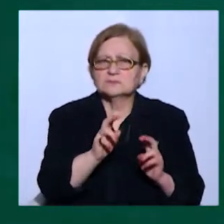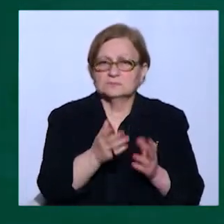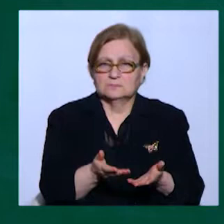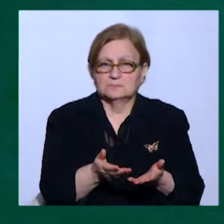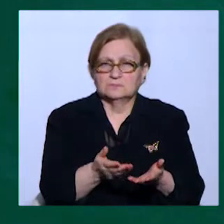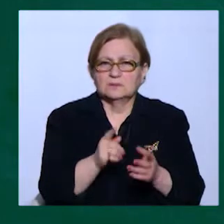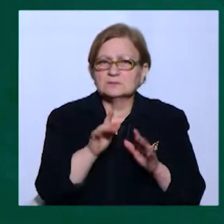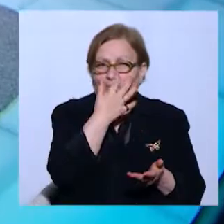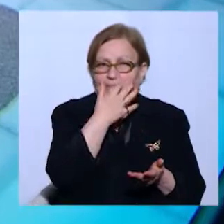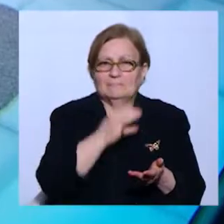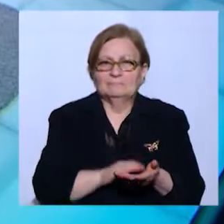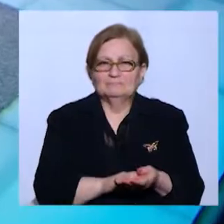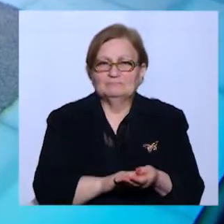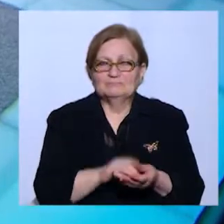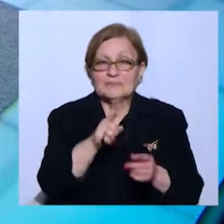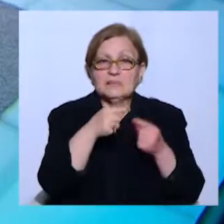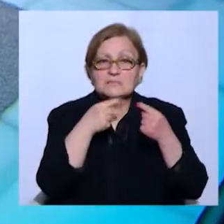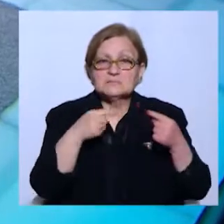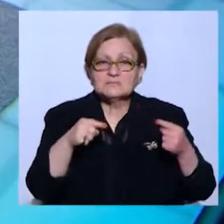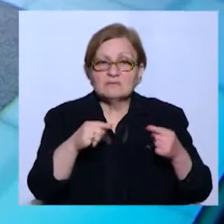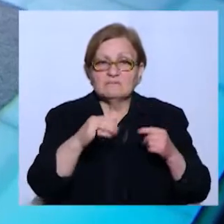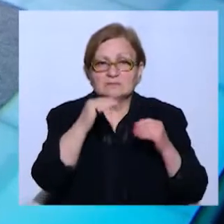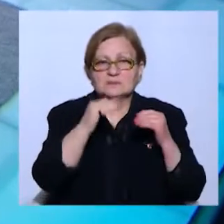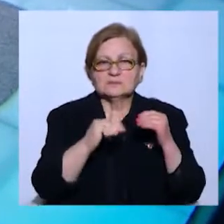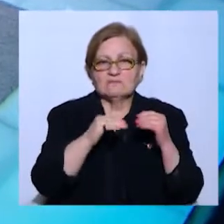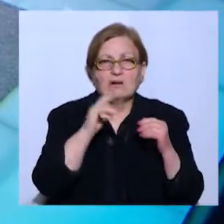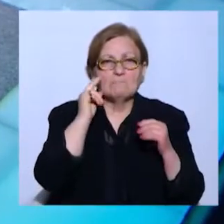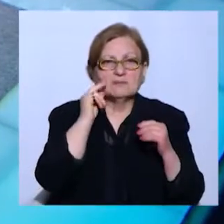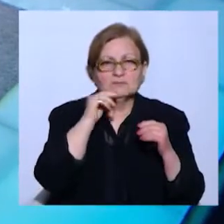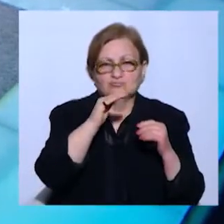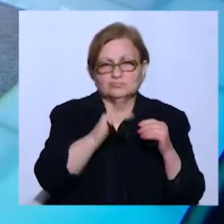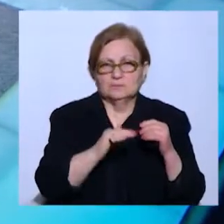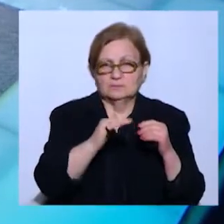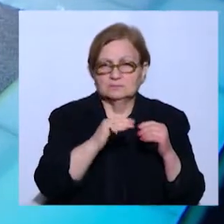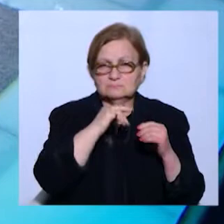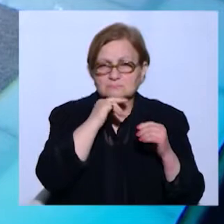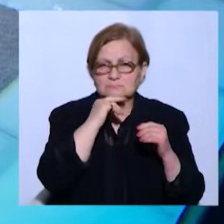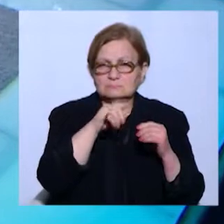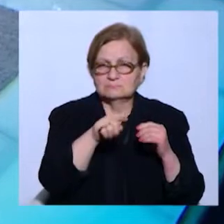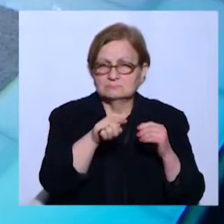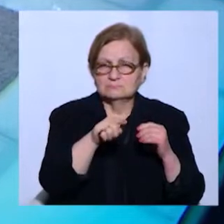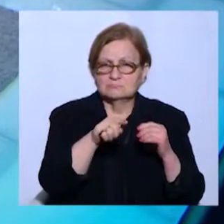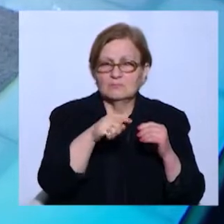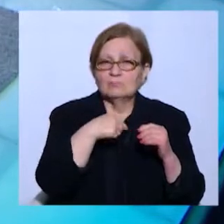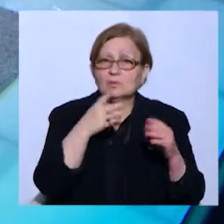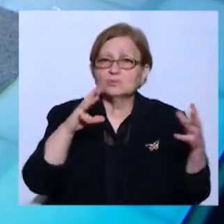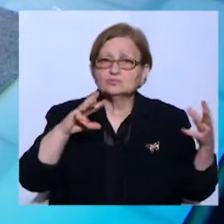მე ახლა აქ საქმე მაქვს სხვადასხვა მნიშვნელოვანი წილადების შეკრებაზე. ეს სხვადასხვა მნიშვნელოვანი წილადები რომ